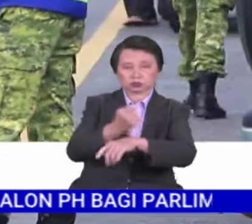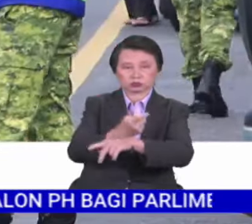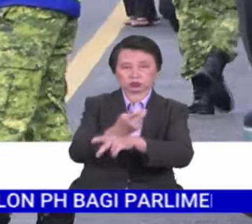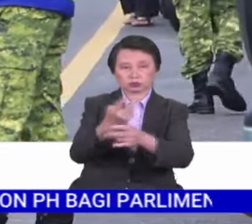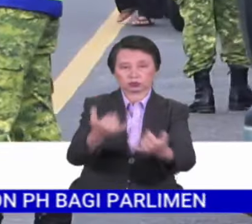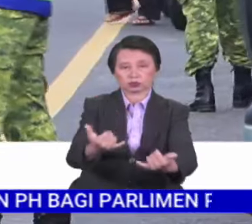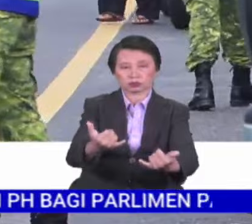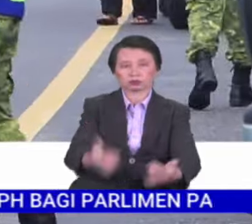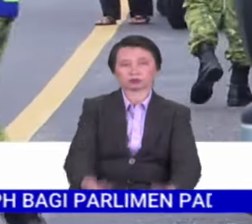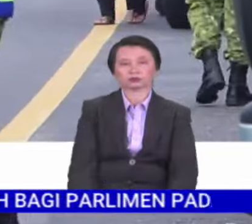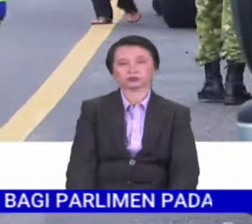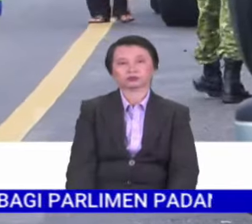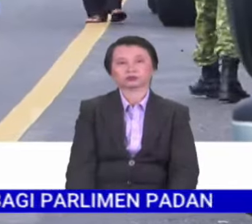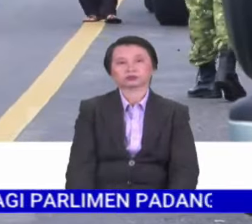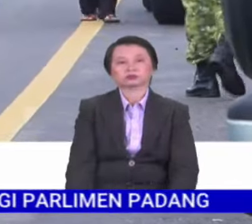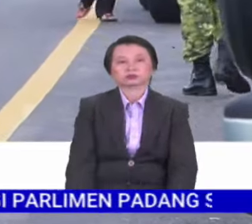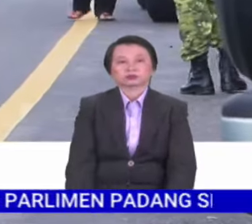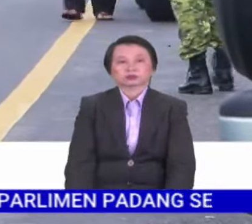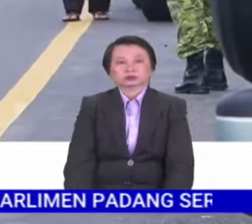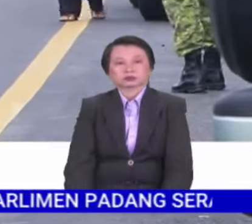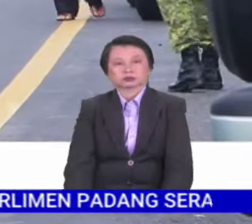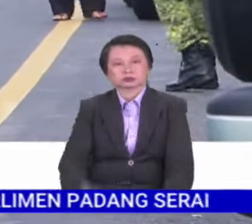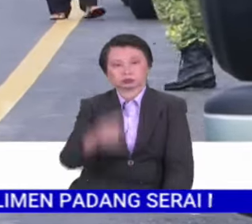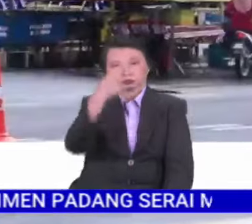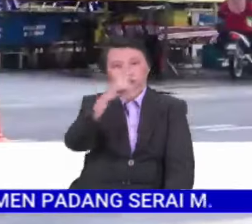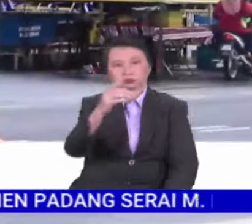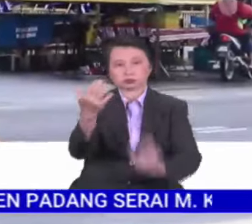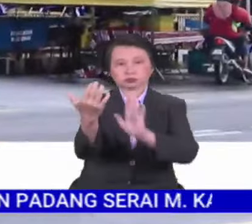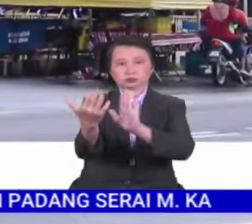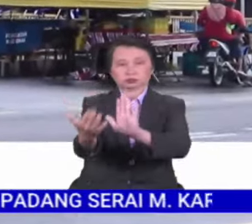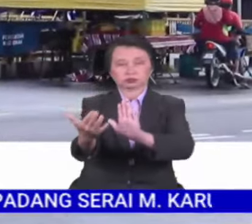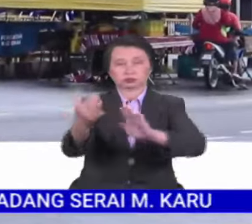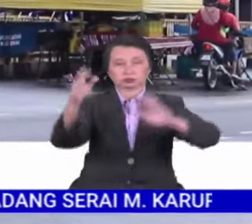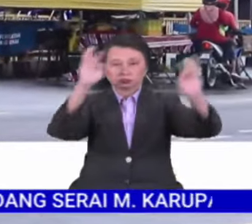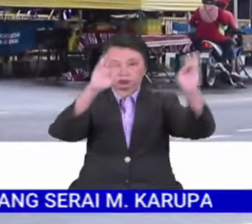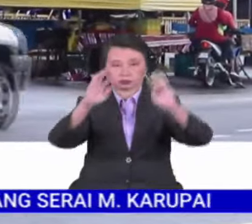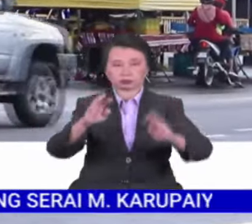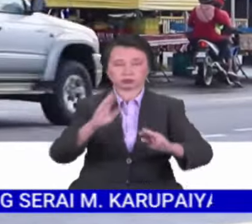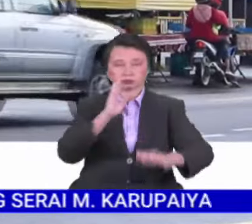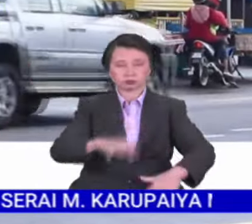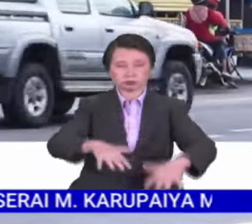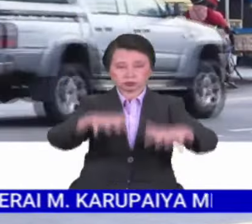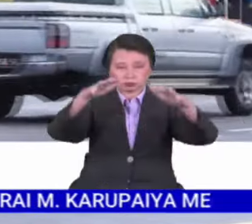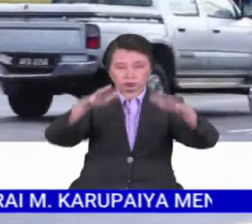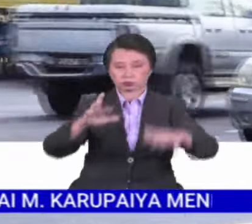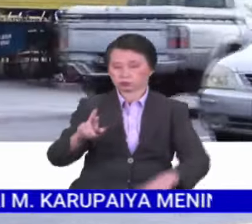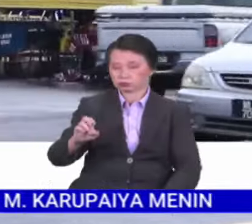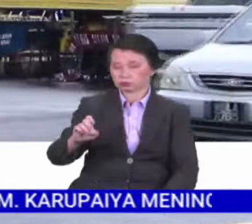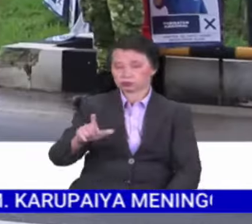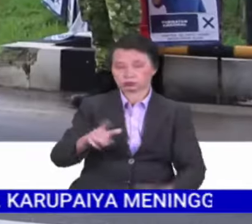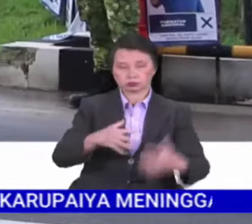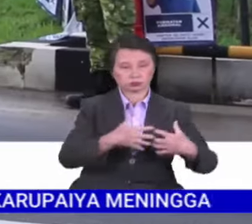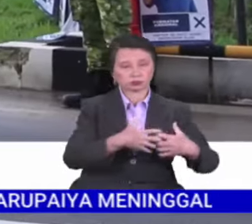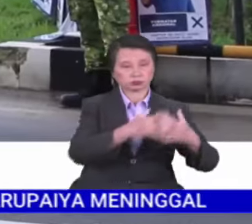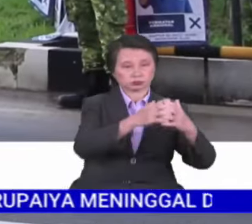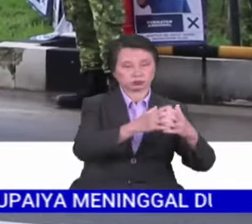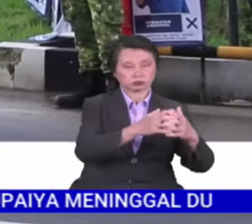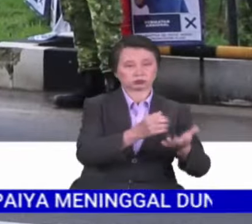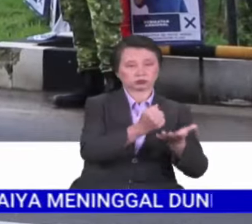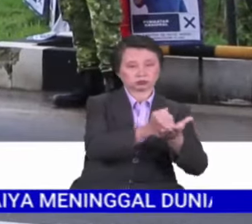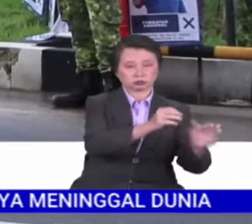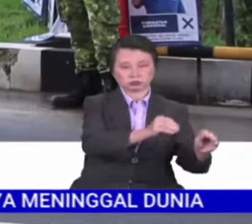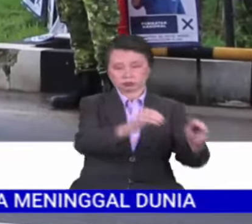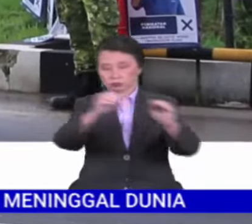ini. Di samping itu, bagi menghadapi musim tengkujur, rela menubuhkan pasukan khas bagi membantu memindahkan